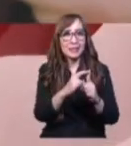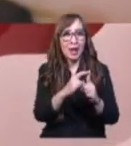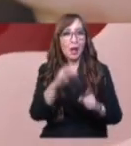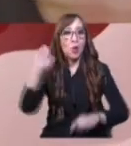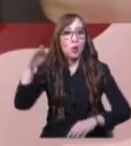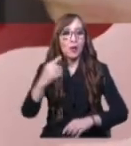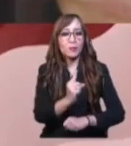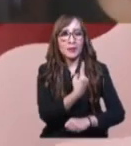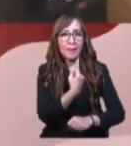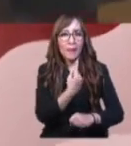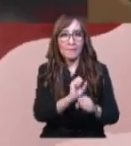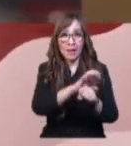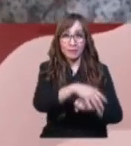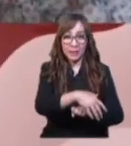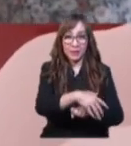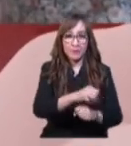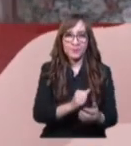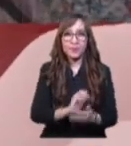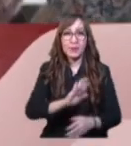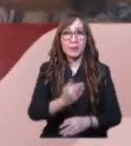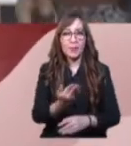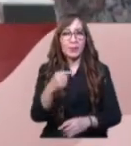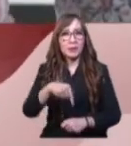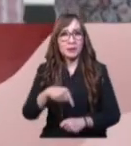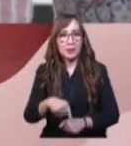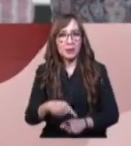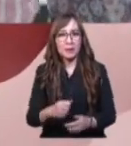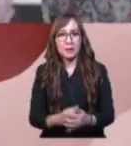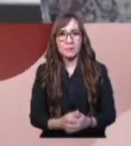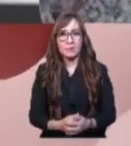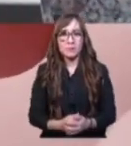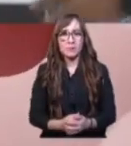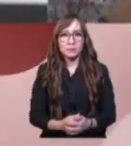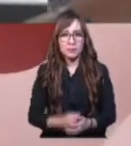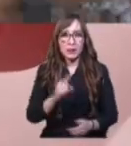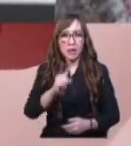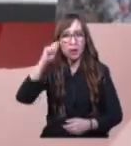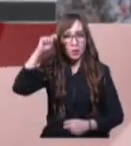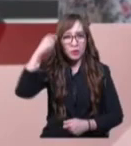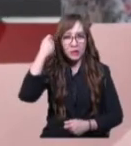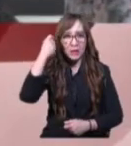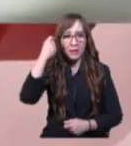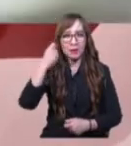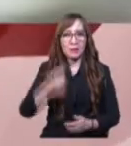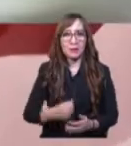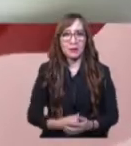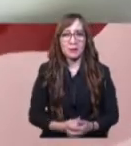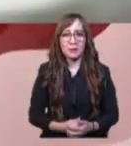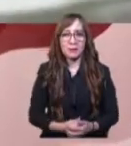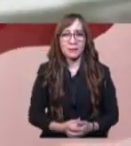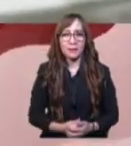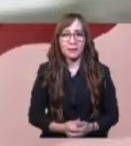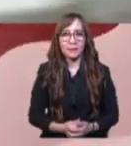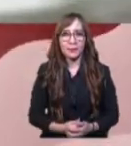gitu. Tapi yang di sini yang jadi harus kita garis bawahi, aku rasa